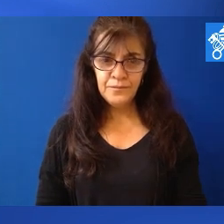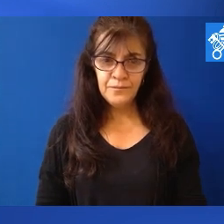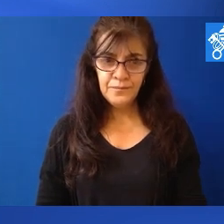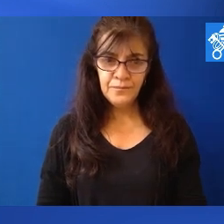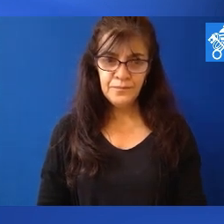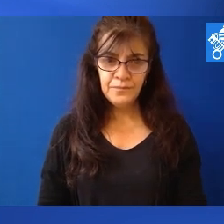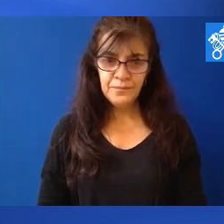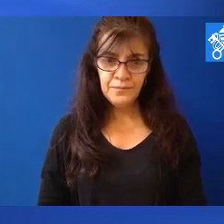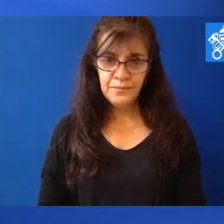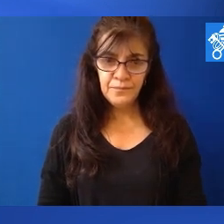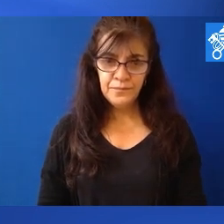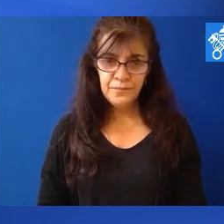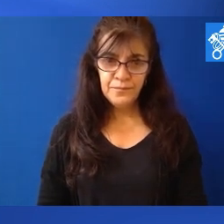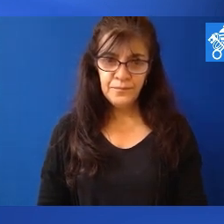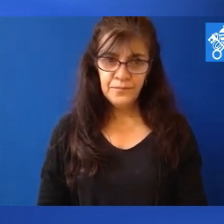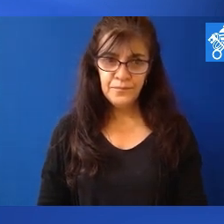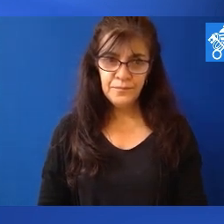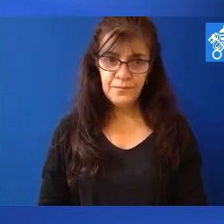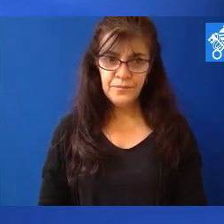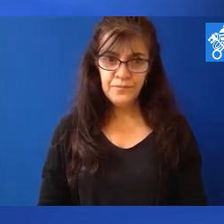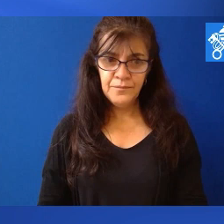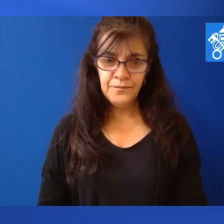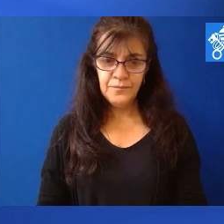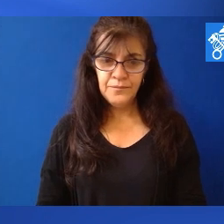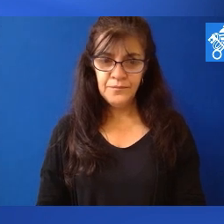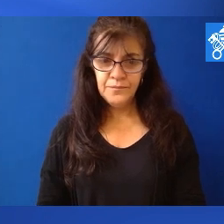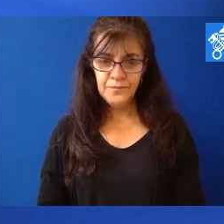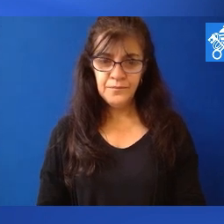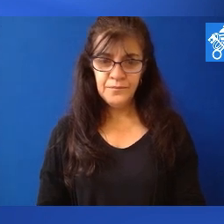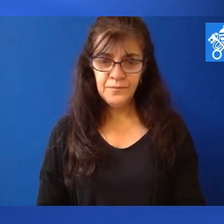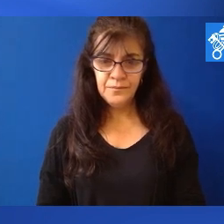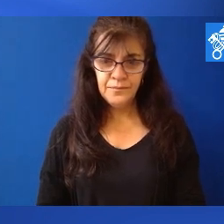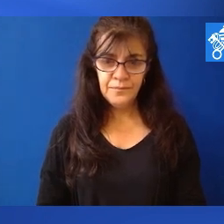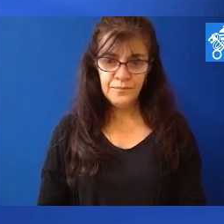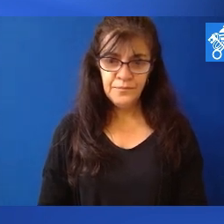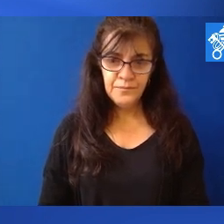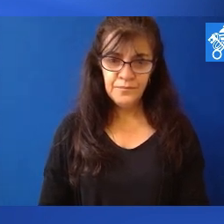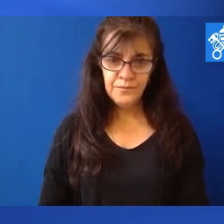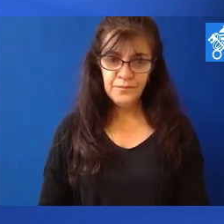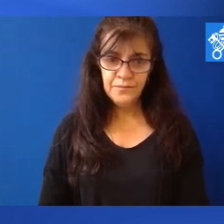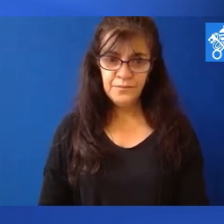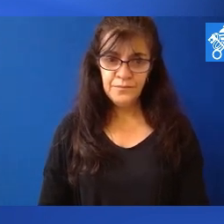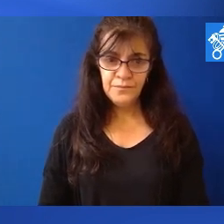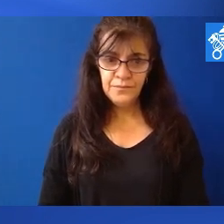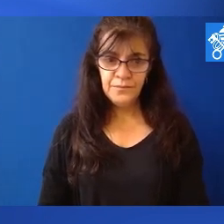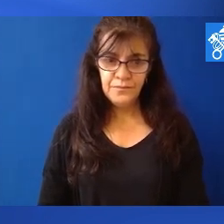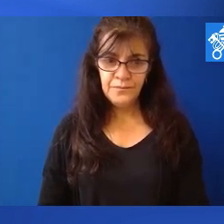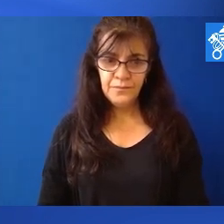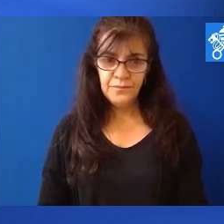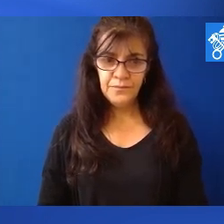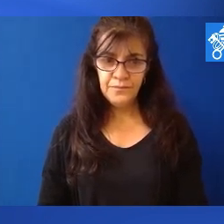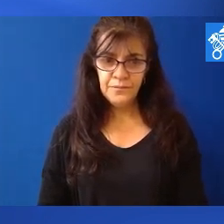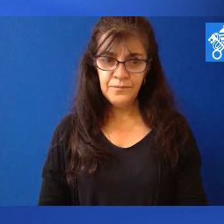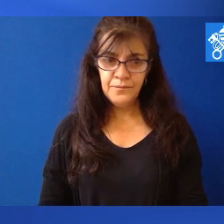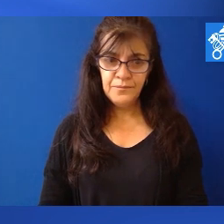capita e sii paziente nelle vicende dolorose, perché l'oro si prova con il fuoco e gli uomini ben